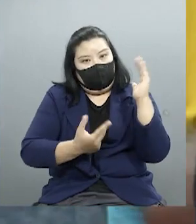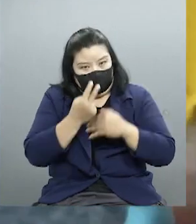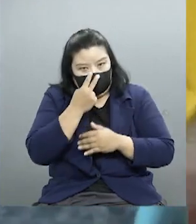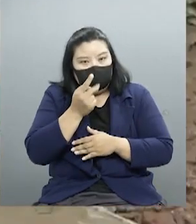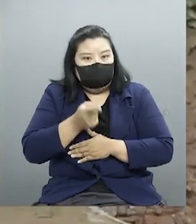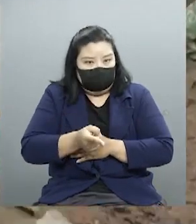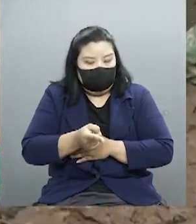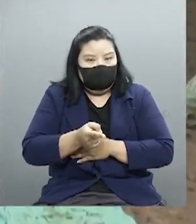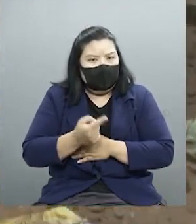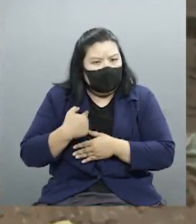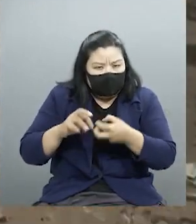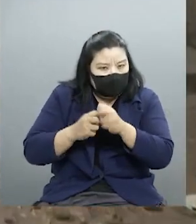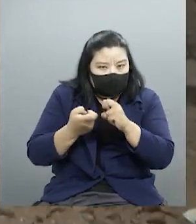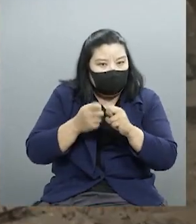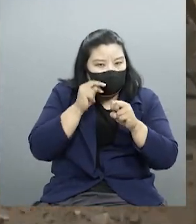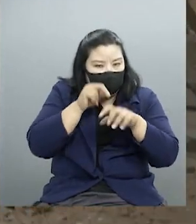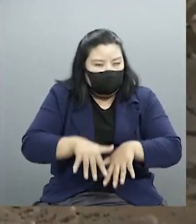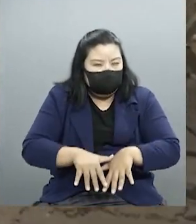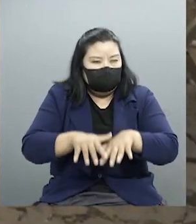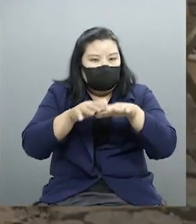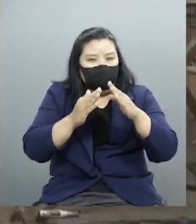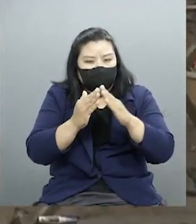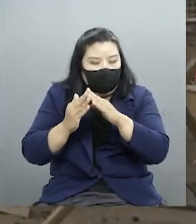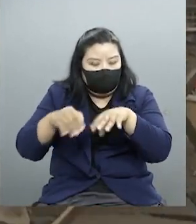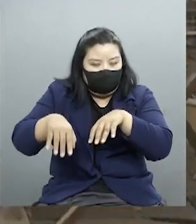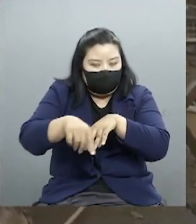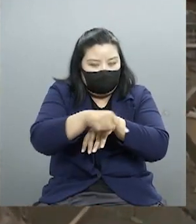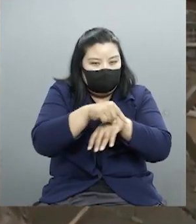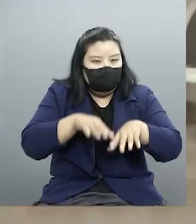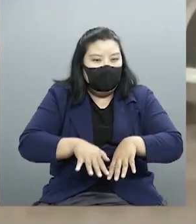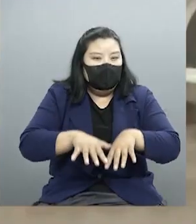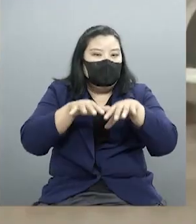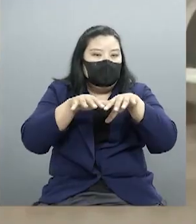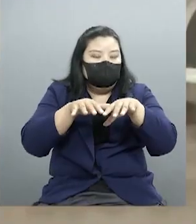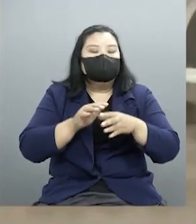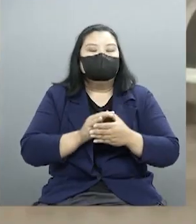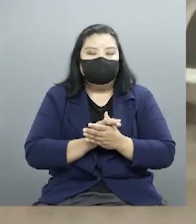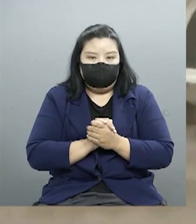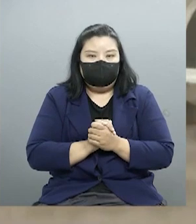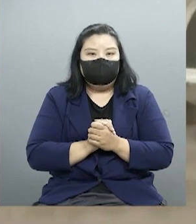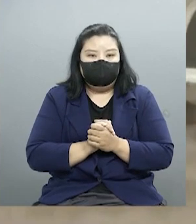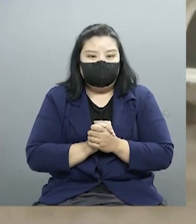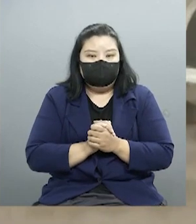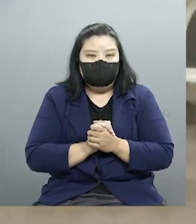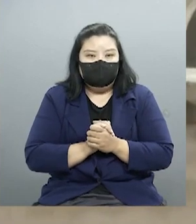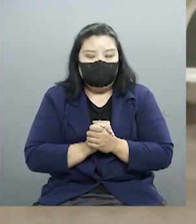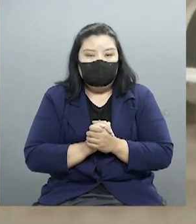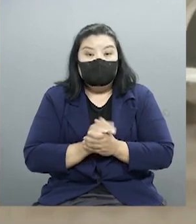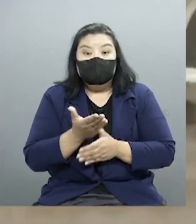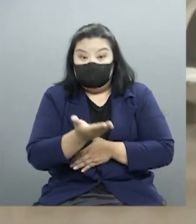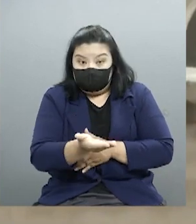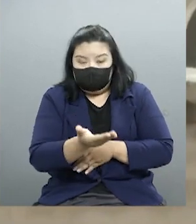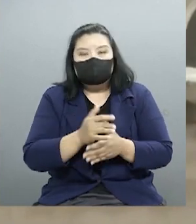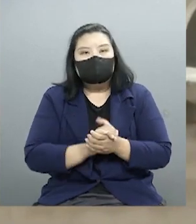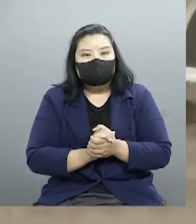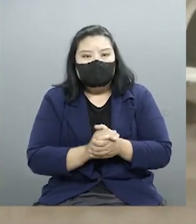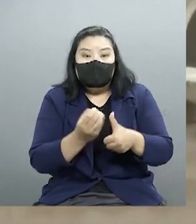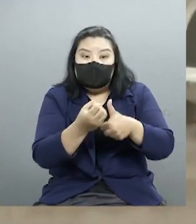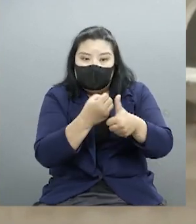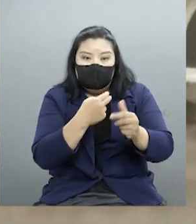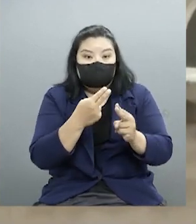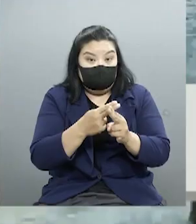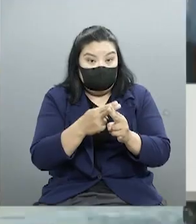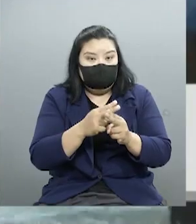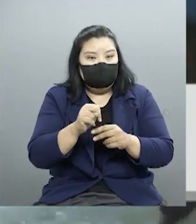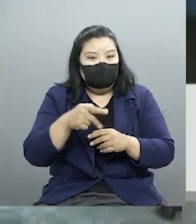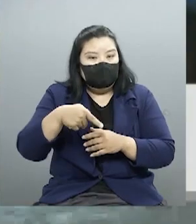จังหวัดชายแดนภาคใต้ที่ได้รับความเสียหายมากที่สุด นี่เป็นสภาพของบ้านหนึ่งในหลายหลังที่ได้รับผลกระทบจากคลื่นลม อย่างเช่นความคิดเห็น